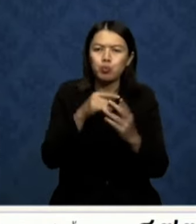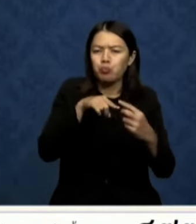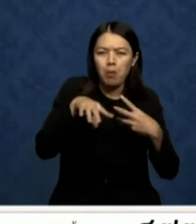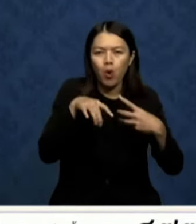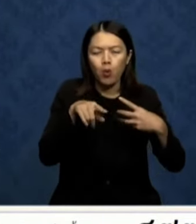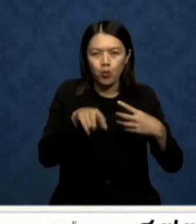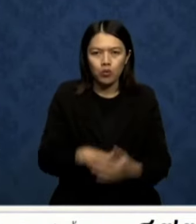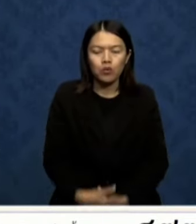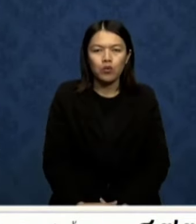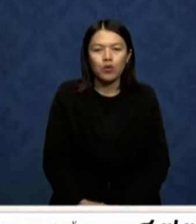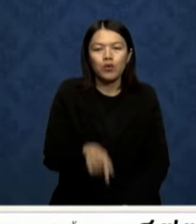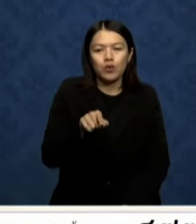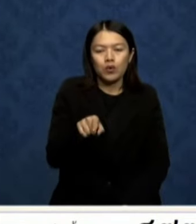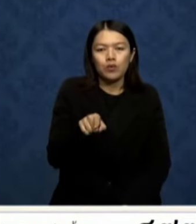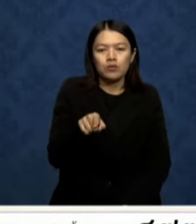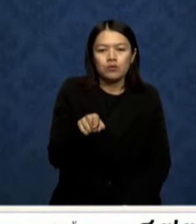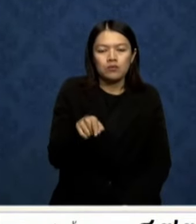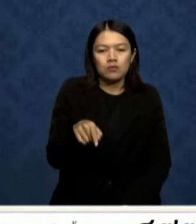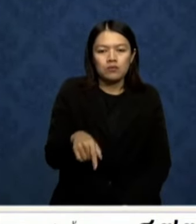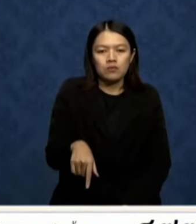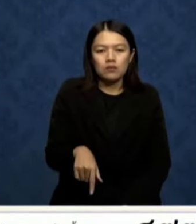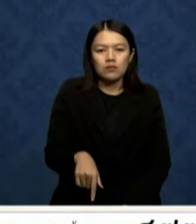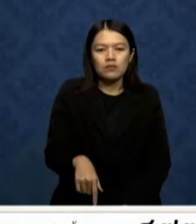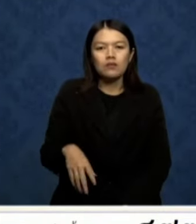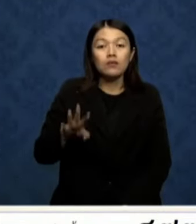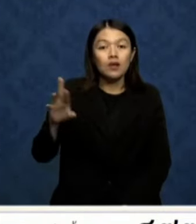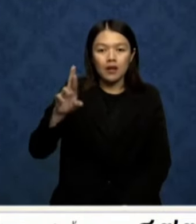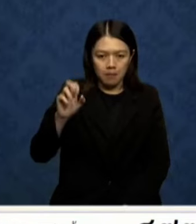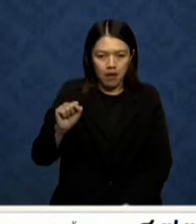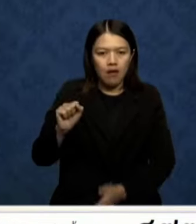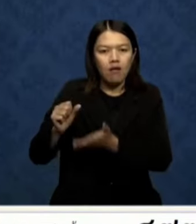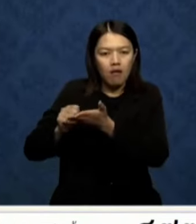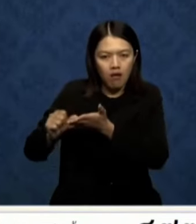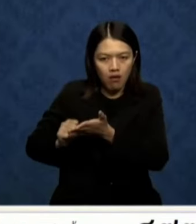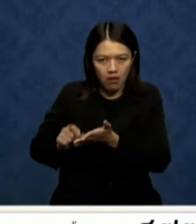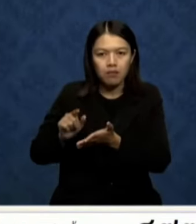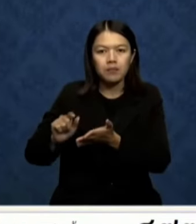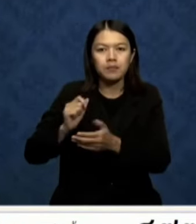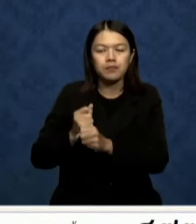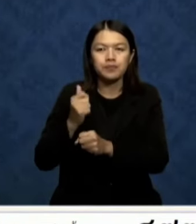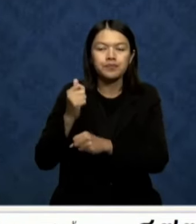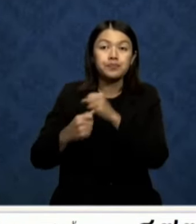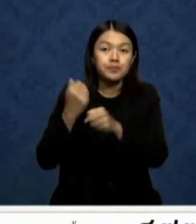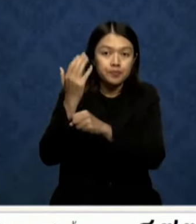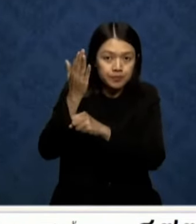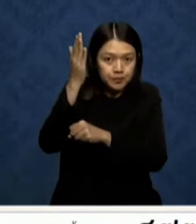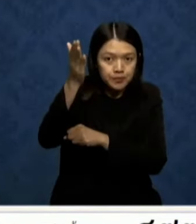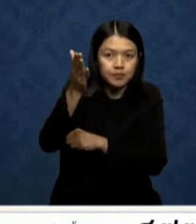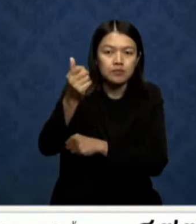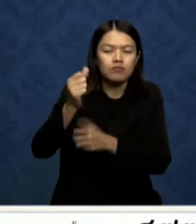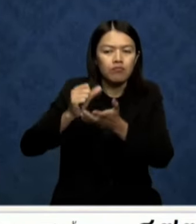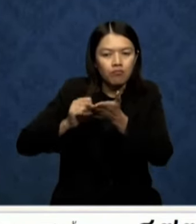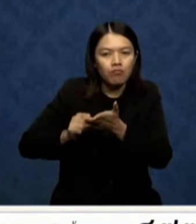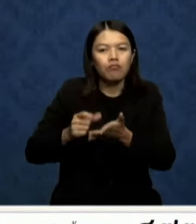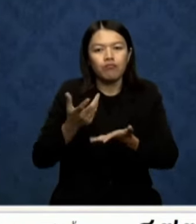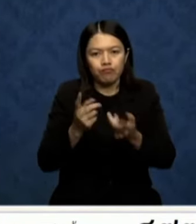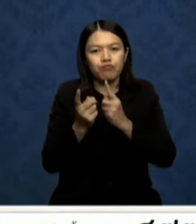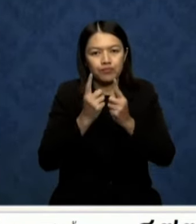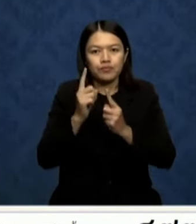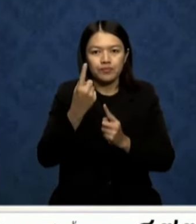มกระบวนการตรงนั้นน่าจะใช้กลไกทางสภาในการไปปรับแก้นะครับแล้วปีหน้าปีต่อไปแล้วเราจะมาปรับกันอย่างไรก็มาคุ